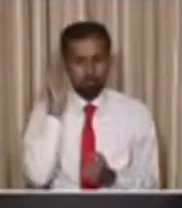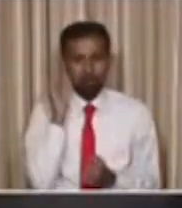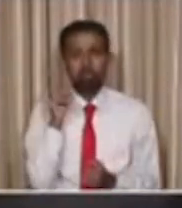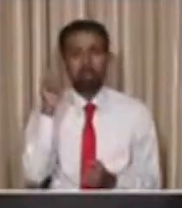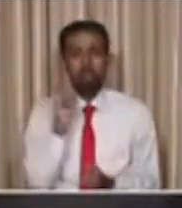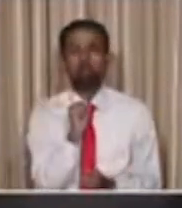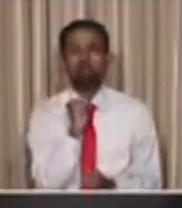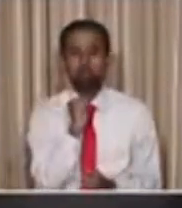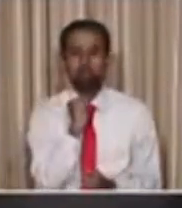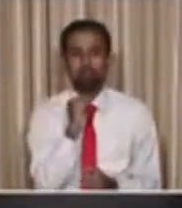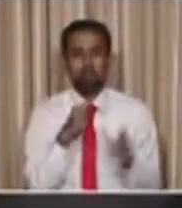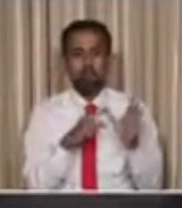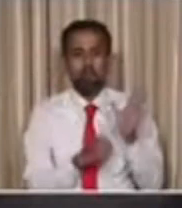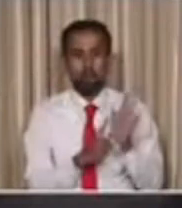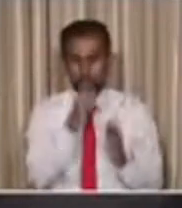කියන එක. එතකොට